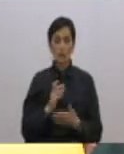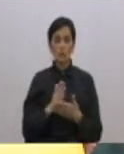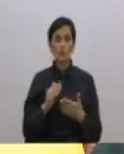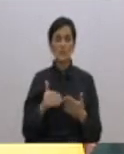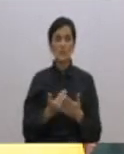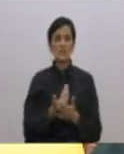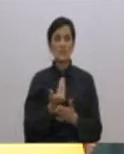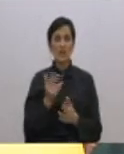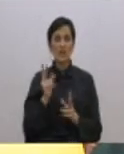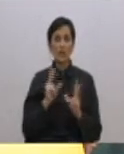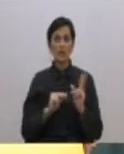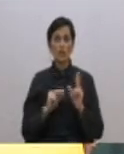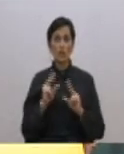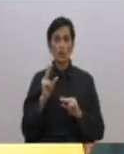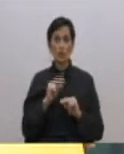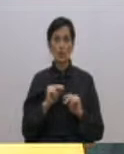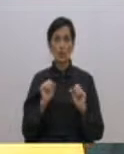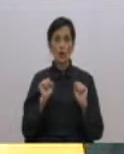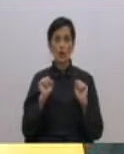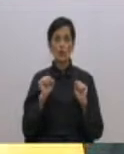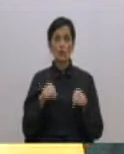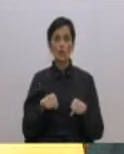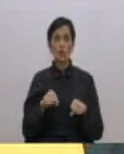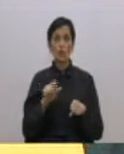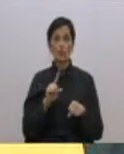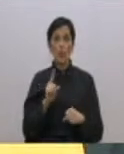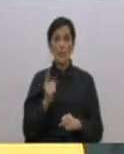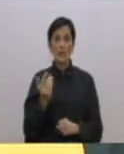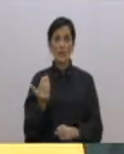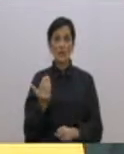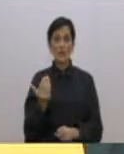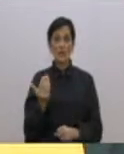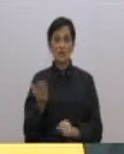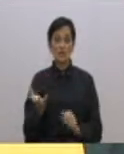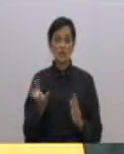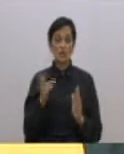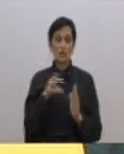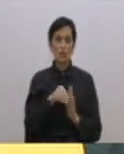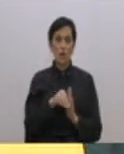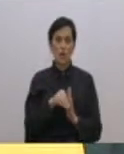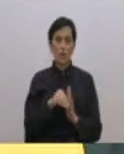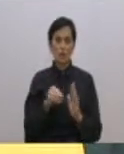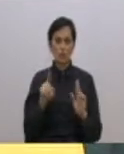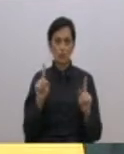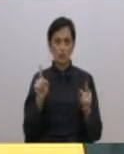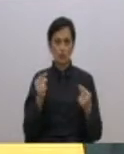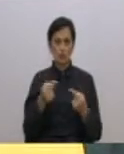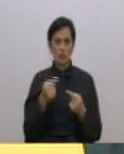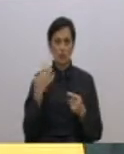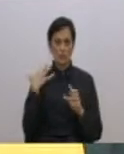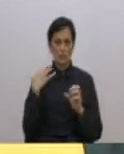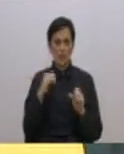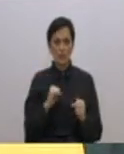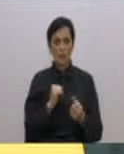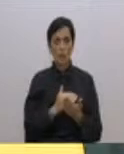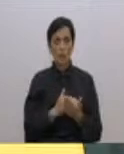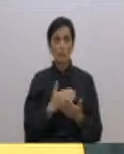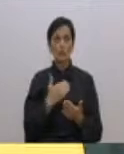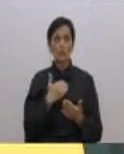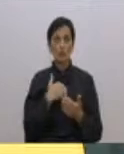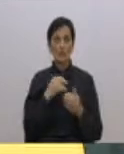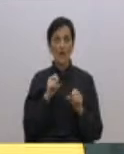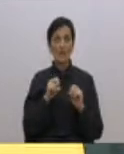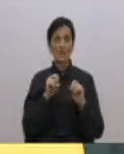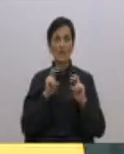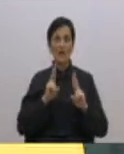რომელიც ითვალისწინებს შესაძლებლობას, რომ ისინი ჩაერთონ შესაბამის მხარდამჭერ პროგრამებში. ჩვენ მას